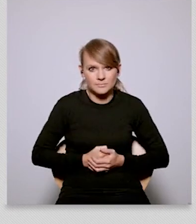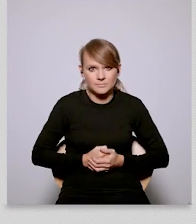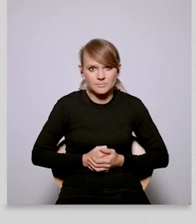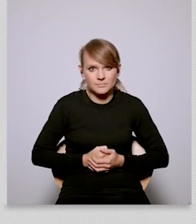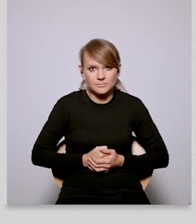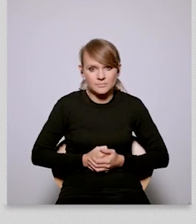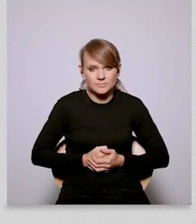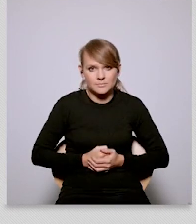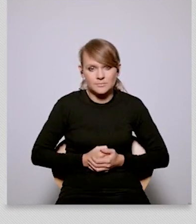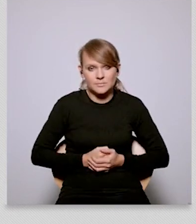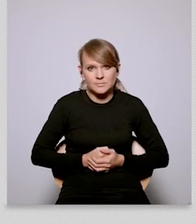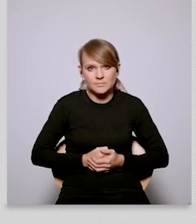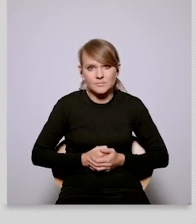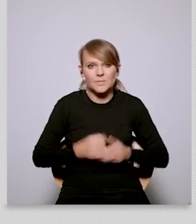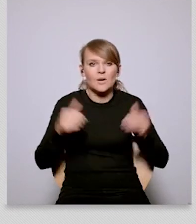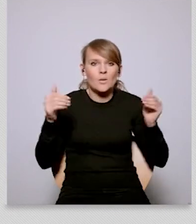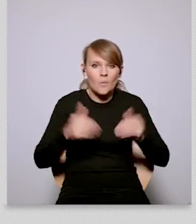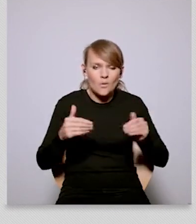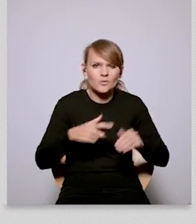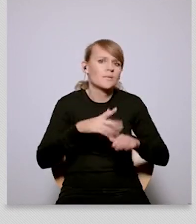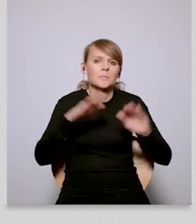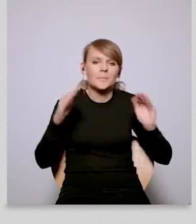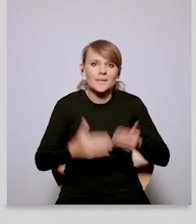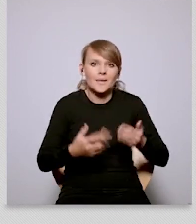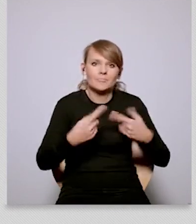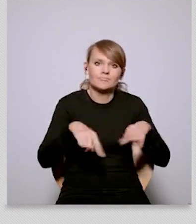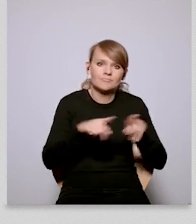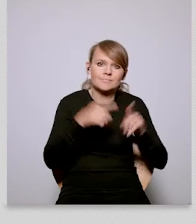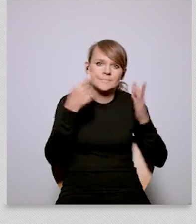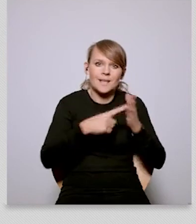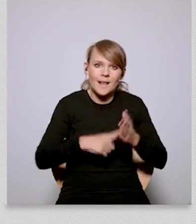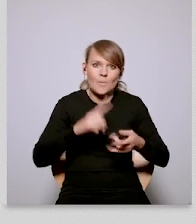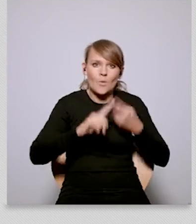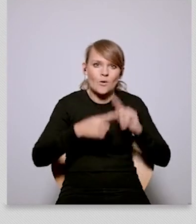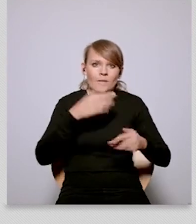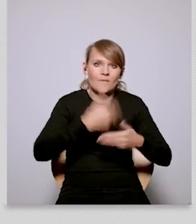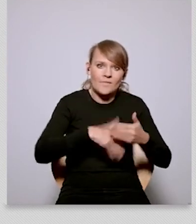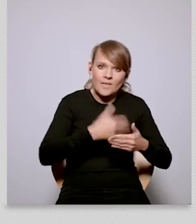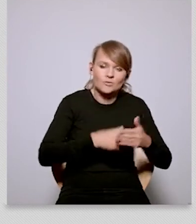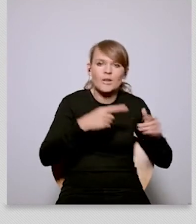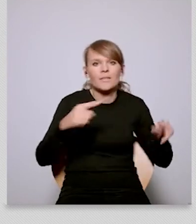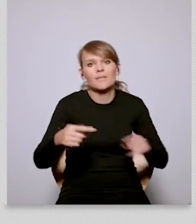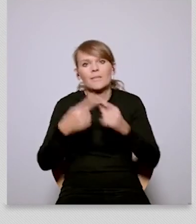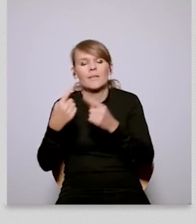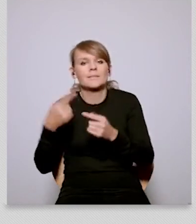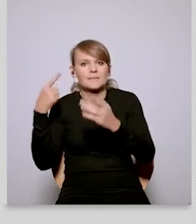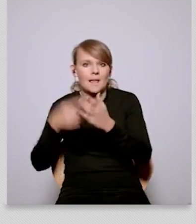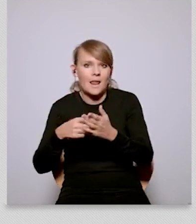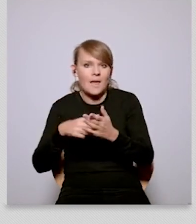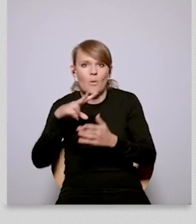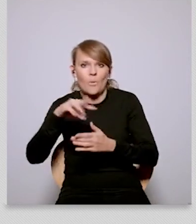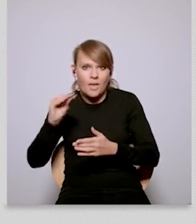w mniejszym stopniu realizować cele polityki wewnętrznej które są niezgodne ze celami unijnymi a bardziej się